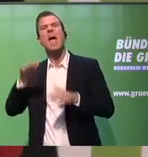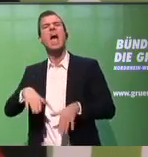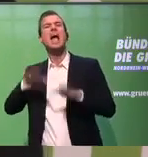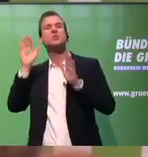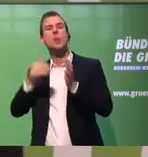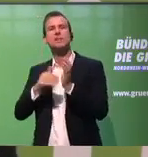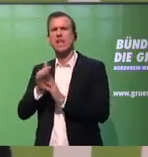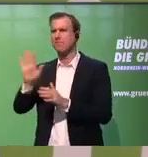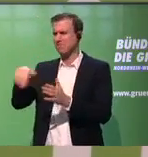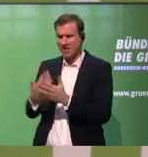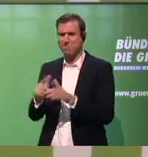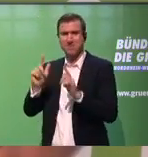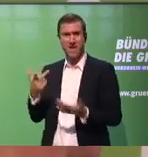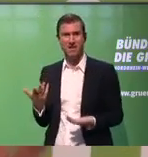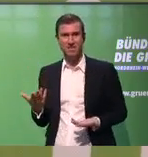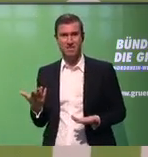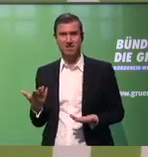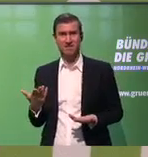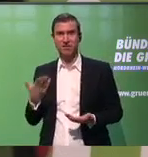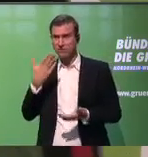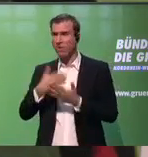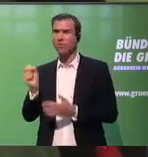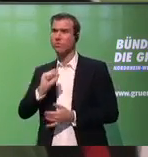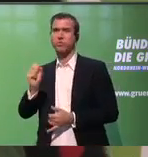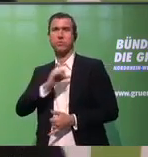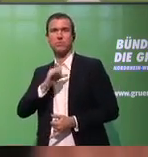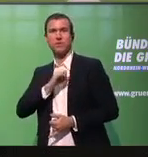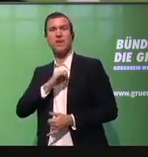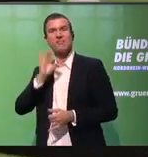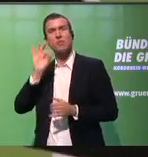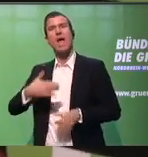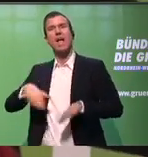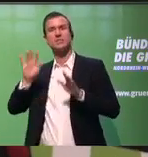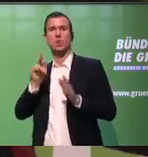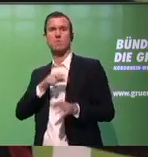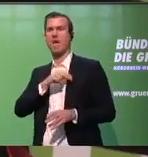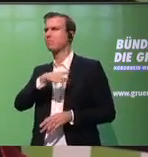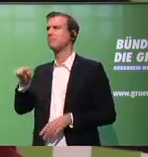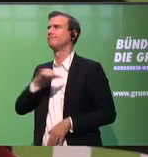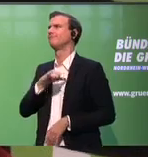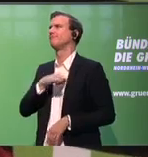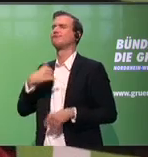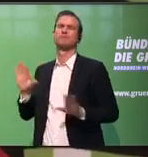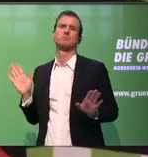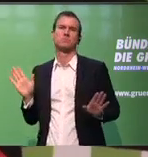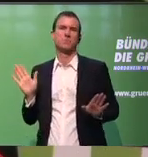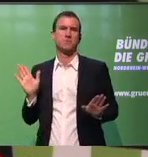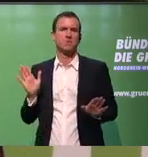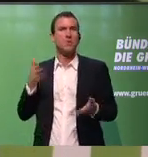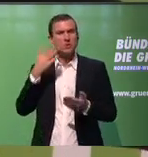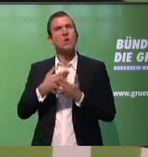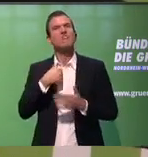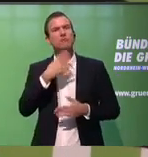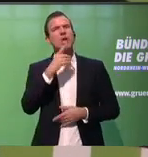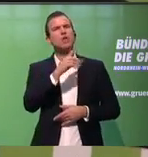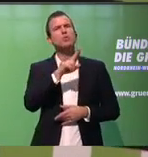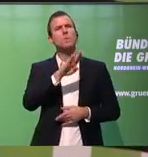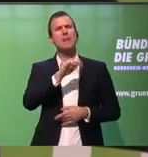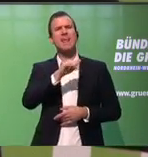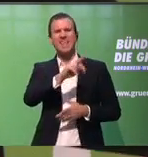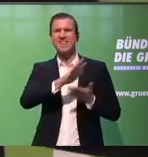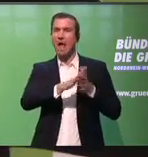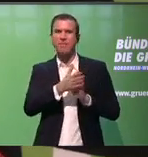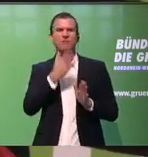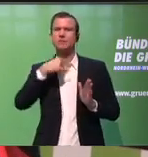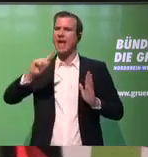gibt, das interessiert dann die Grenzbeamten und die Asylbehörden alles nicht. Das muss geändert werden. Wir wollen Dublin abschaffen. Es muss